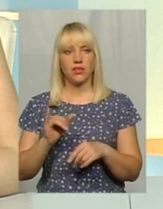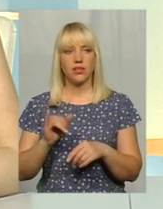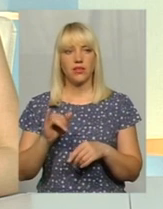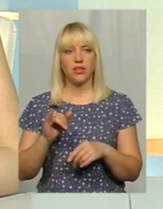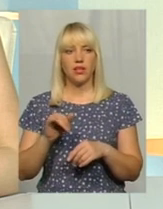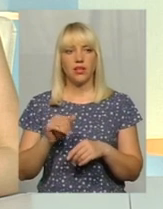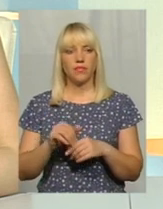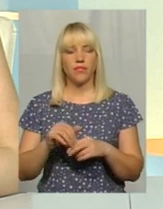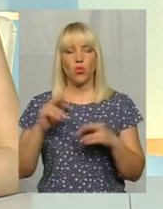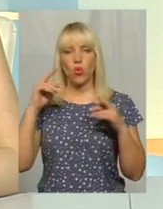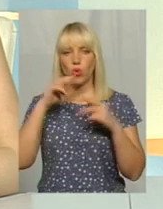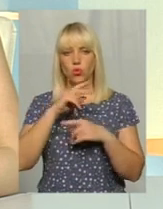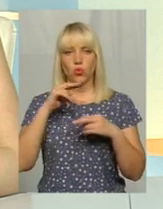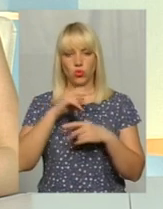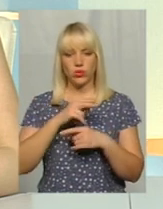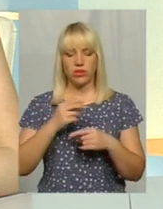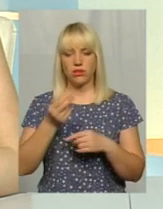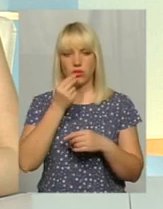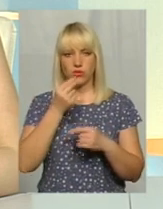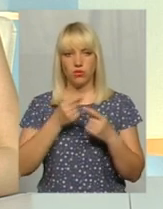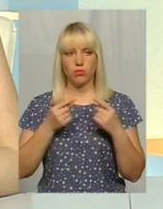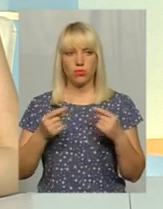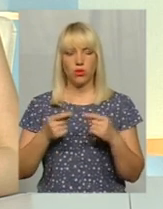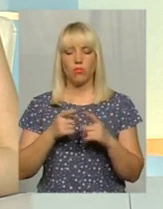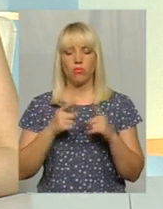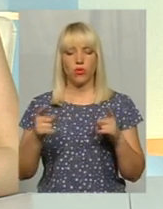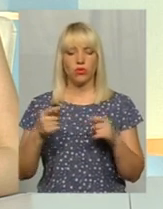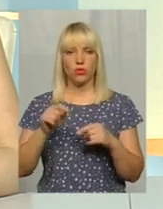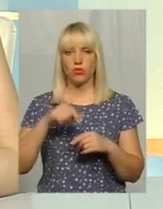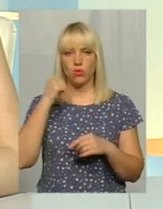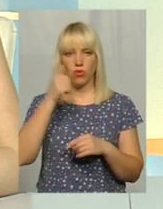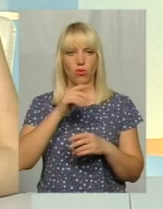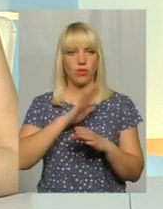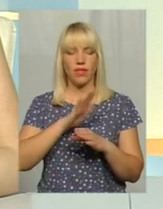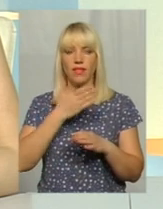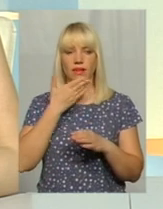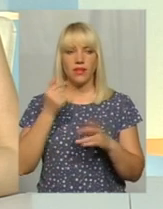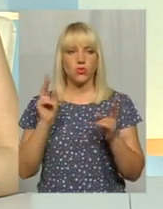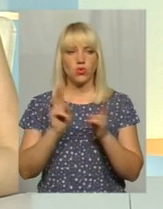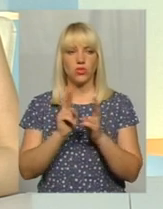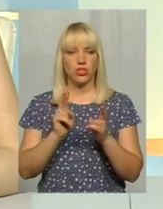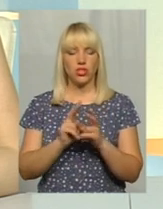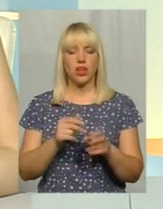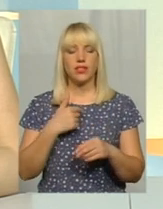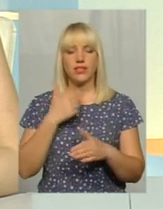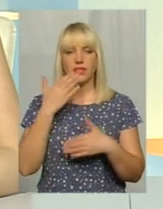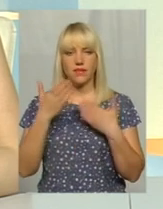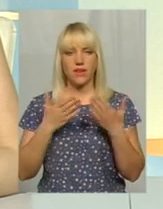отруєнь харчовими продуктами протягом періоду цього року у нас не зустрічалося. Звернень, скарг на